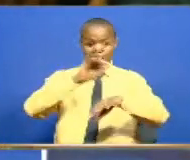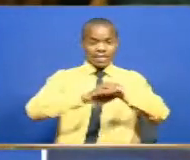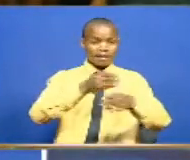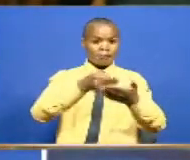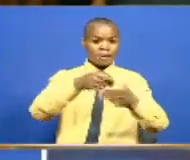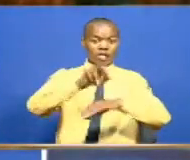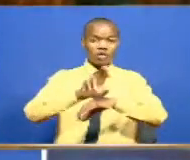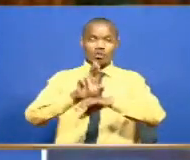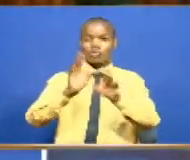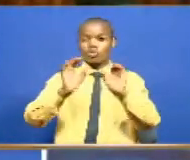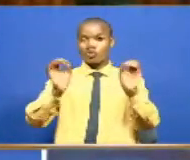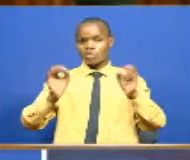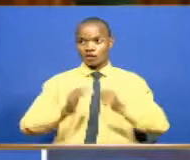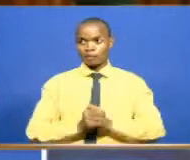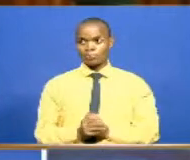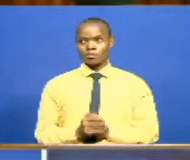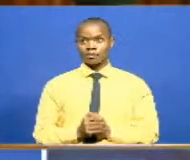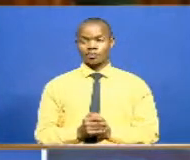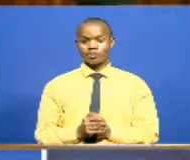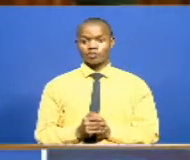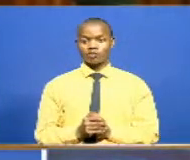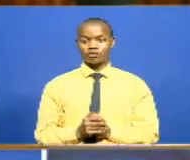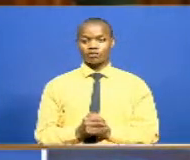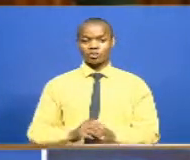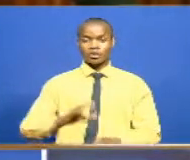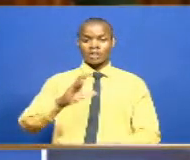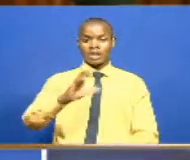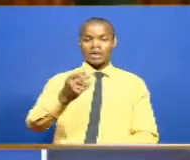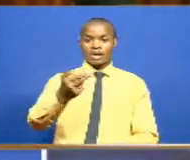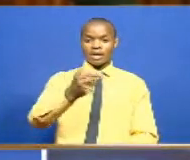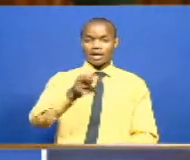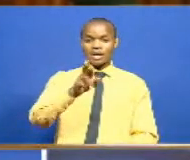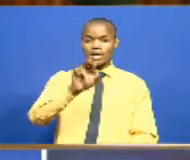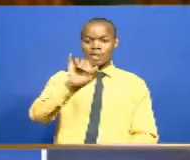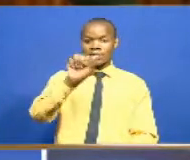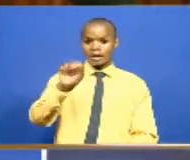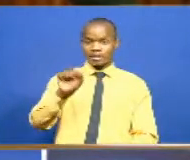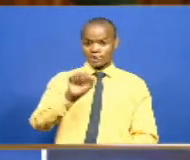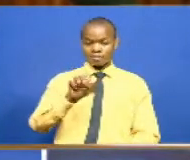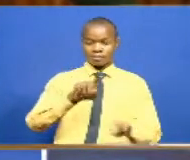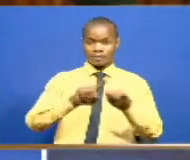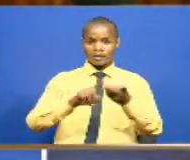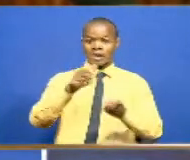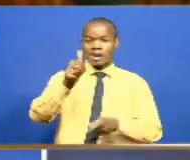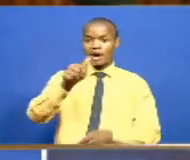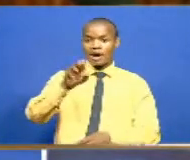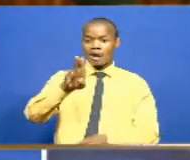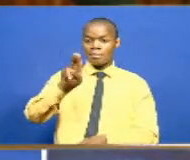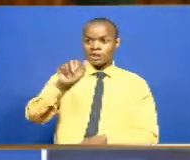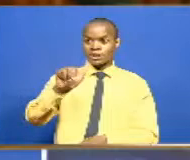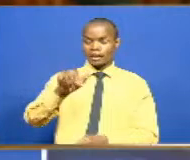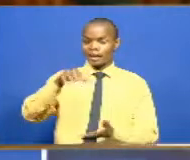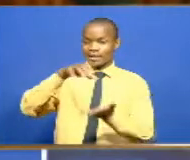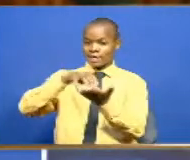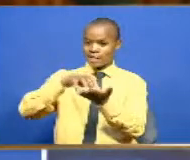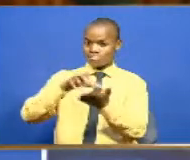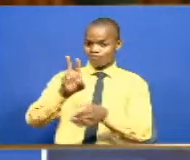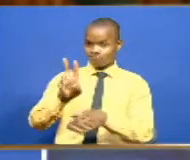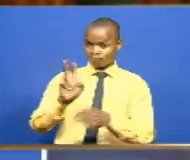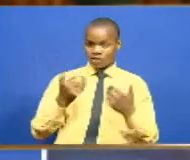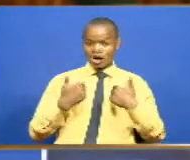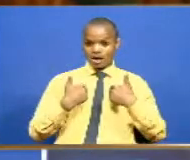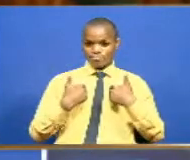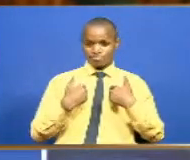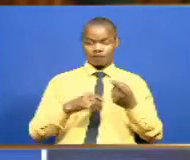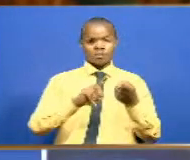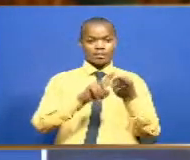ilizotumia. Nao Chris Mugisha na Al-Bashir Mohamed wameshtakiwa kwa makosa mawili ya kupokea shilingi